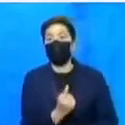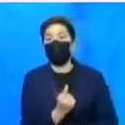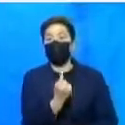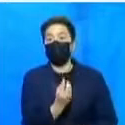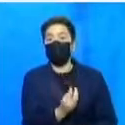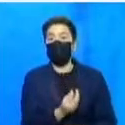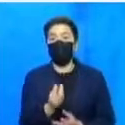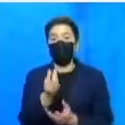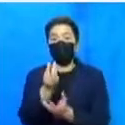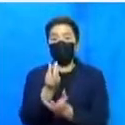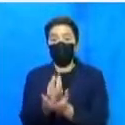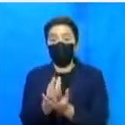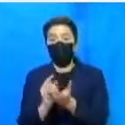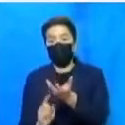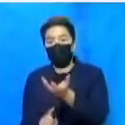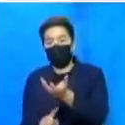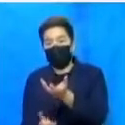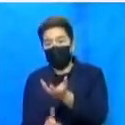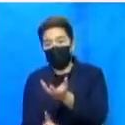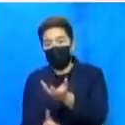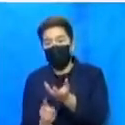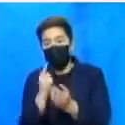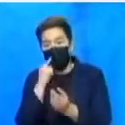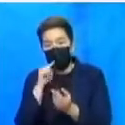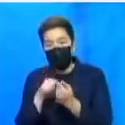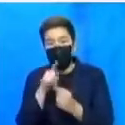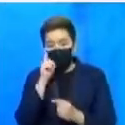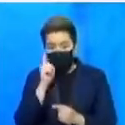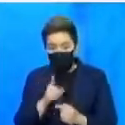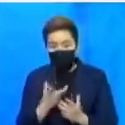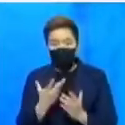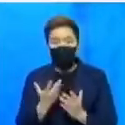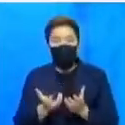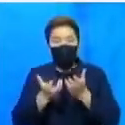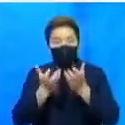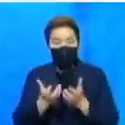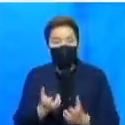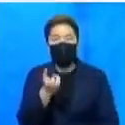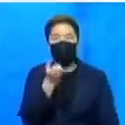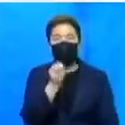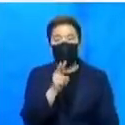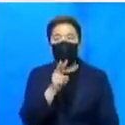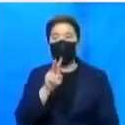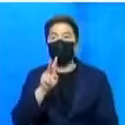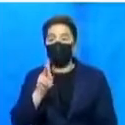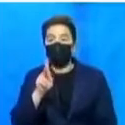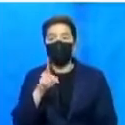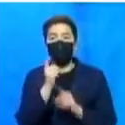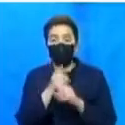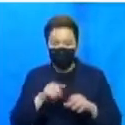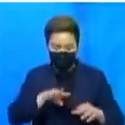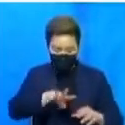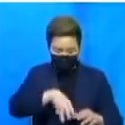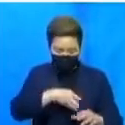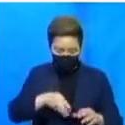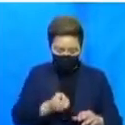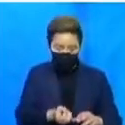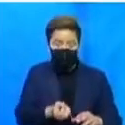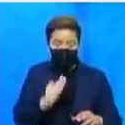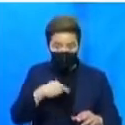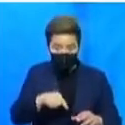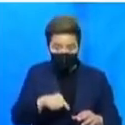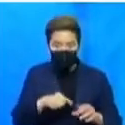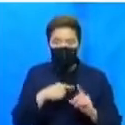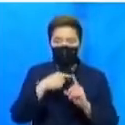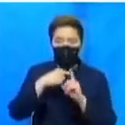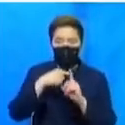หนักโดยน้ำหนักของลูกบอลหมายเลขที่สุ่มขึ้นมาจะต้องมีน้ำหนัก12กรัมตามที่ระบุไว้บนฝากล่องหรือคลาด